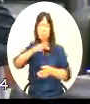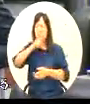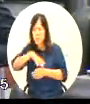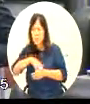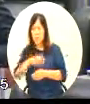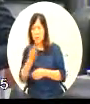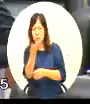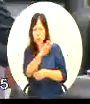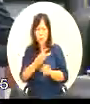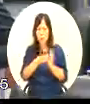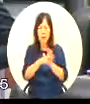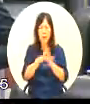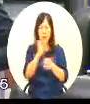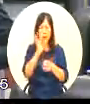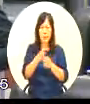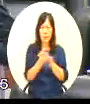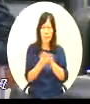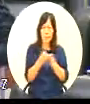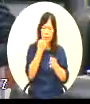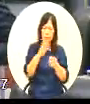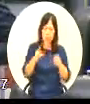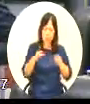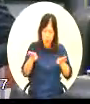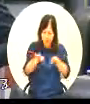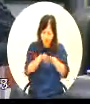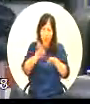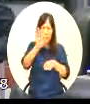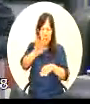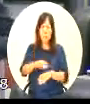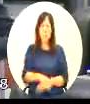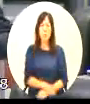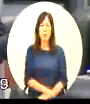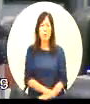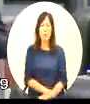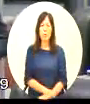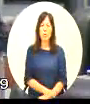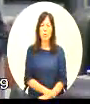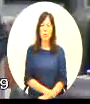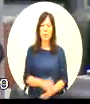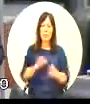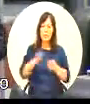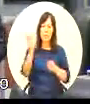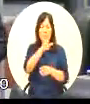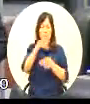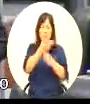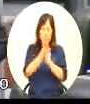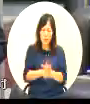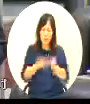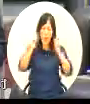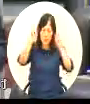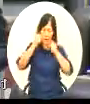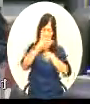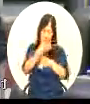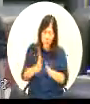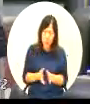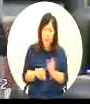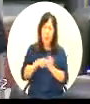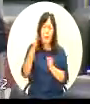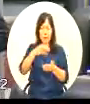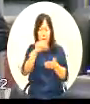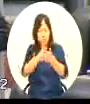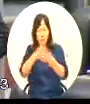县能够尽量的城乡并进。那我期待有些音乐班、体育班还是美术